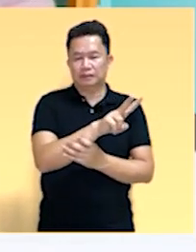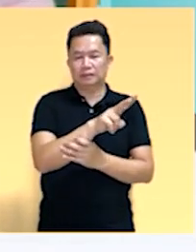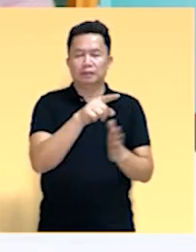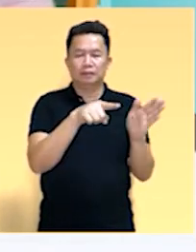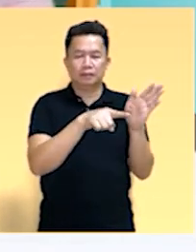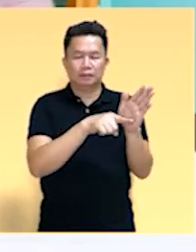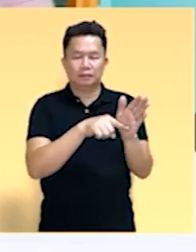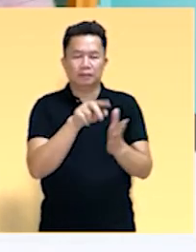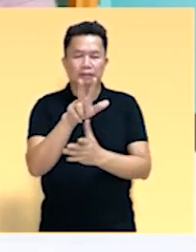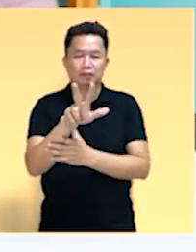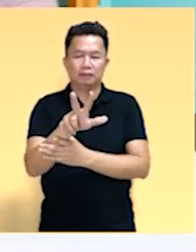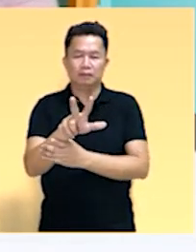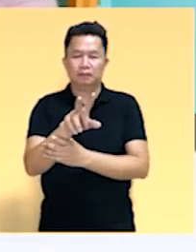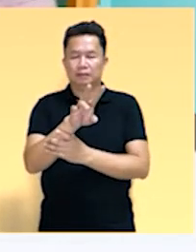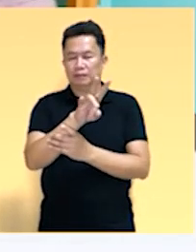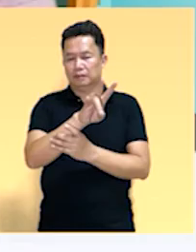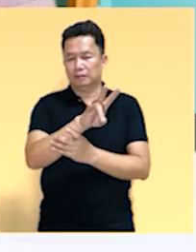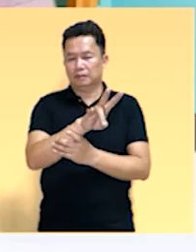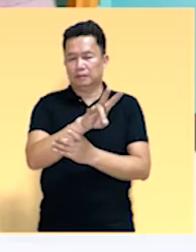5,432 minus